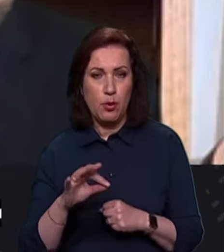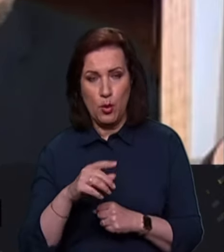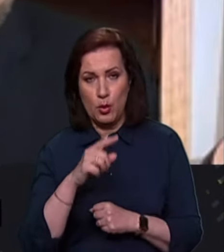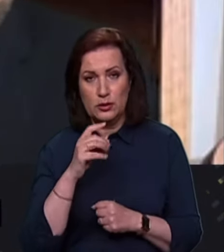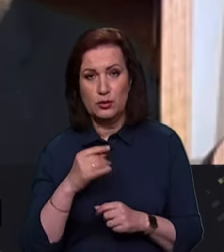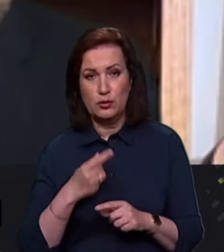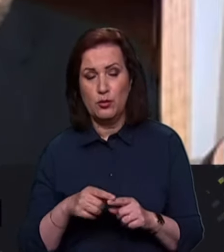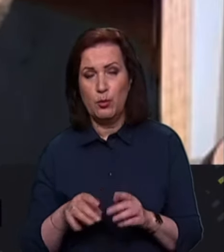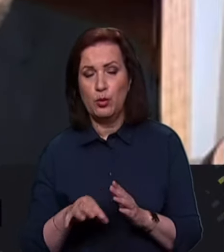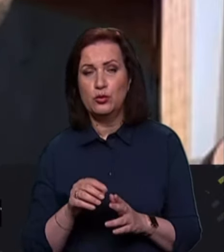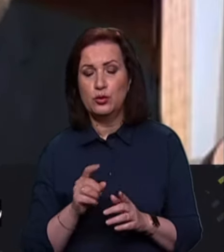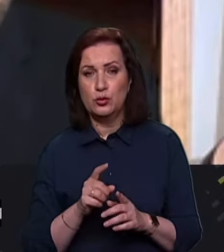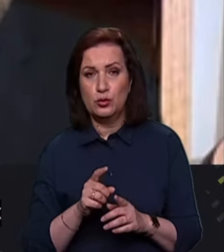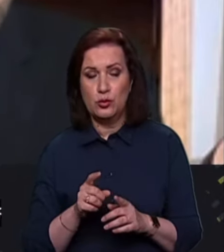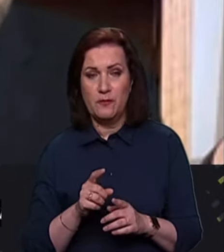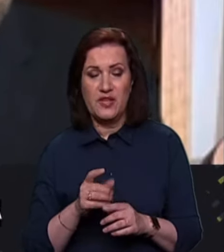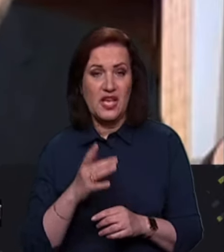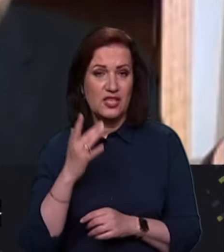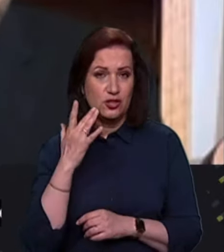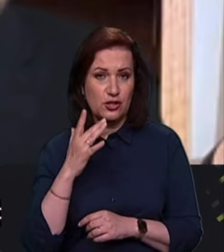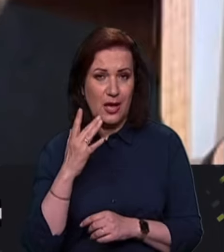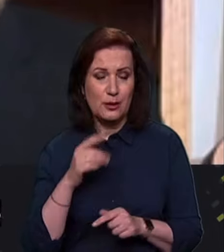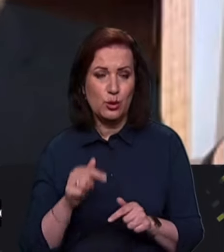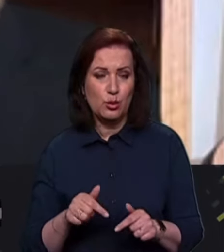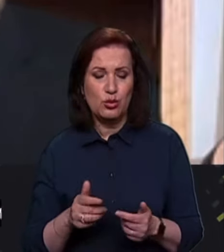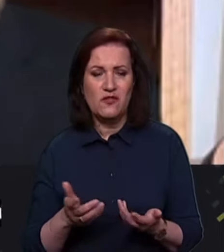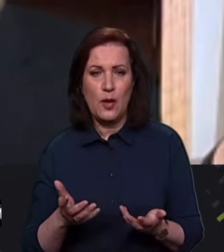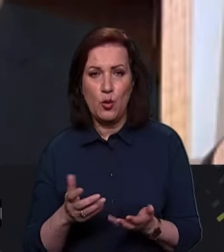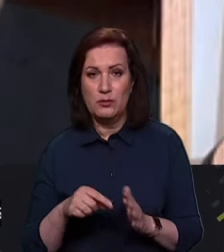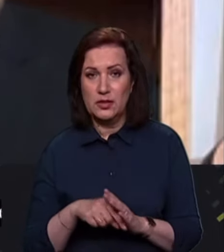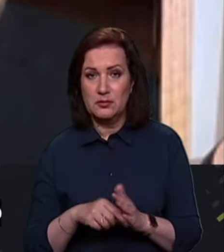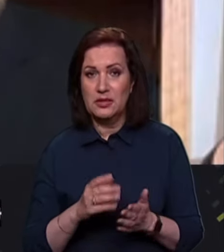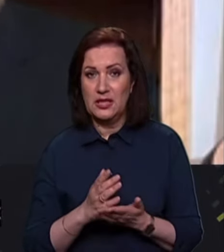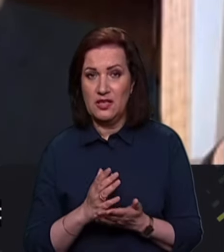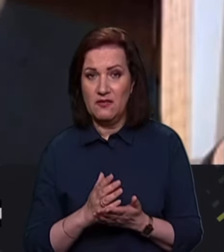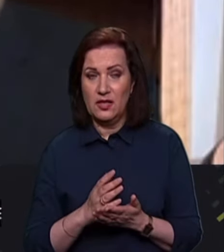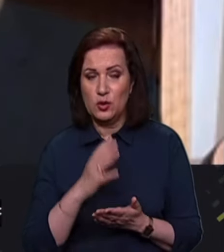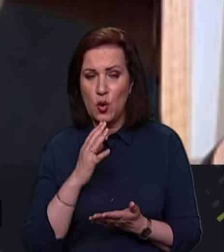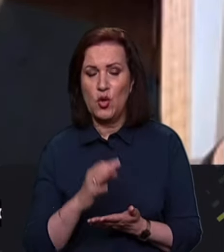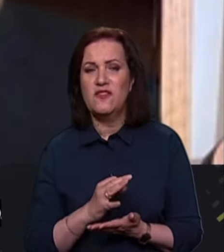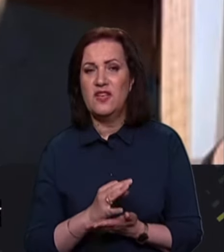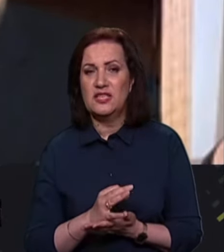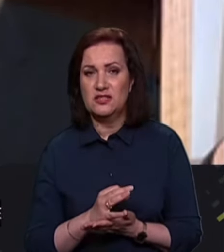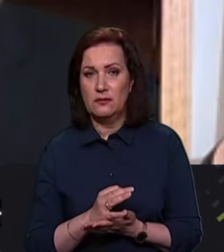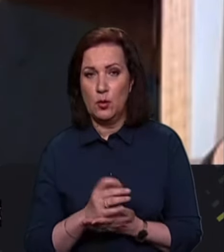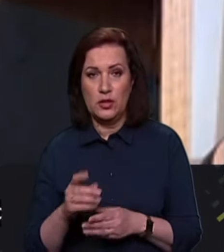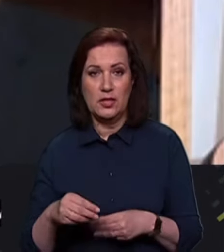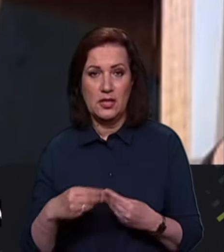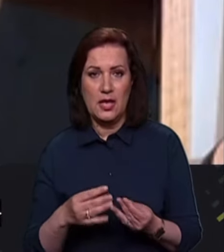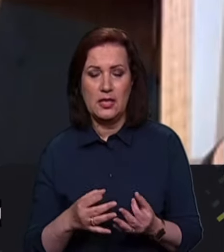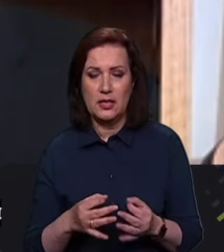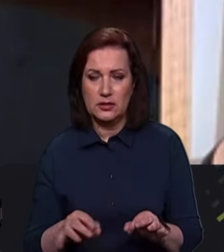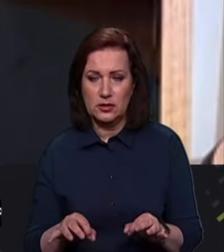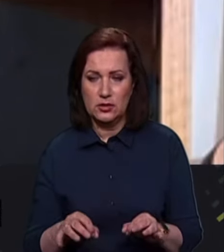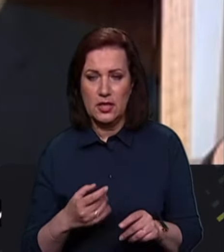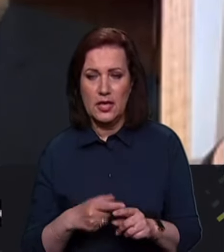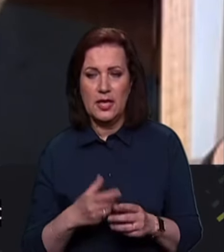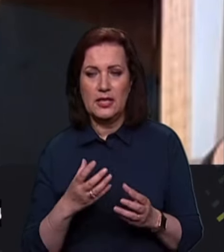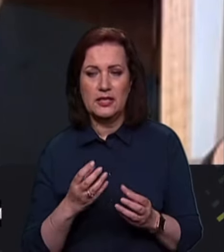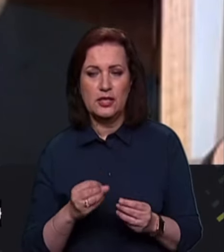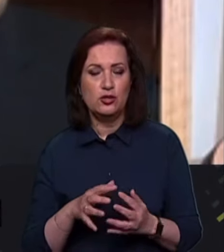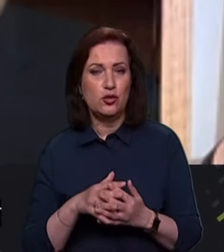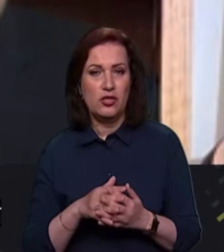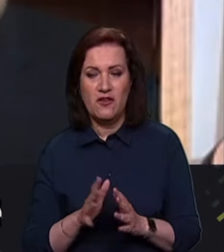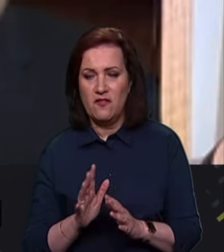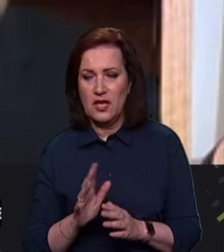России. Потому что получается, что ведь Соединенные Штаты тут в каком-то смысле являются ответственными. Они дали разрешение. Это еще не